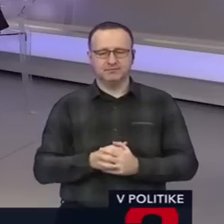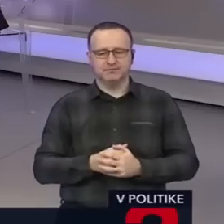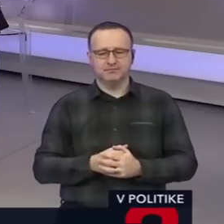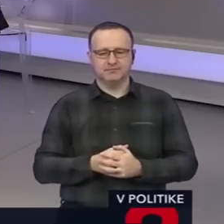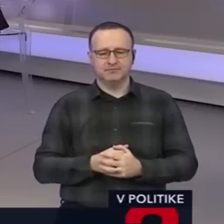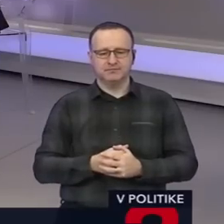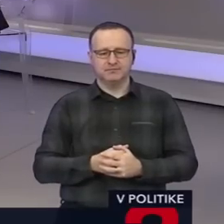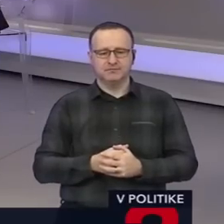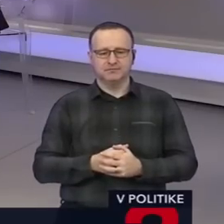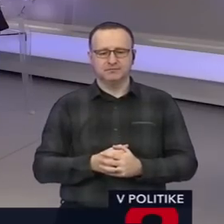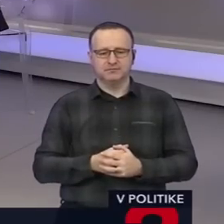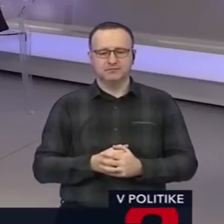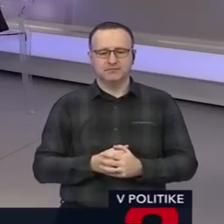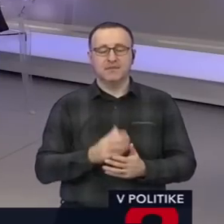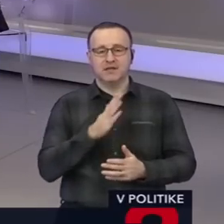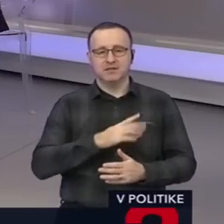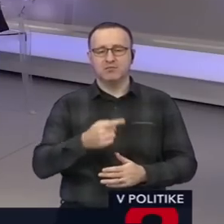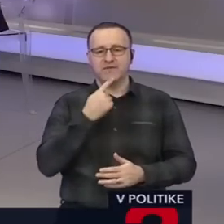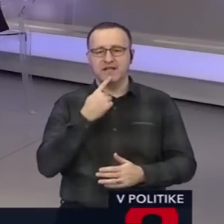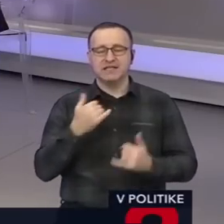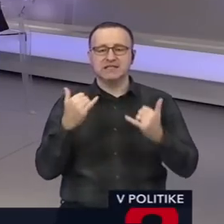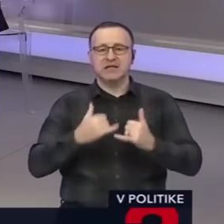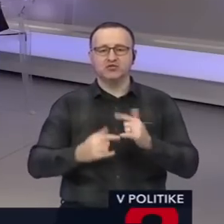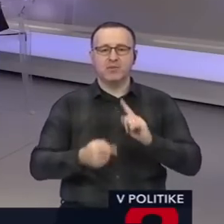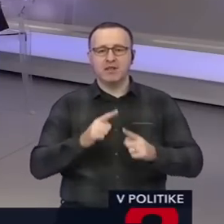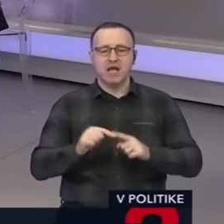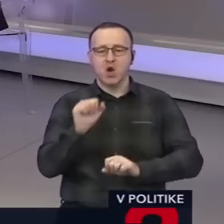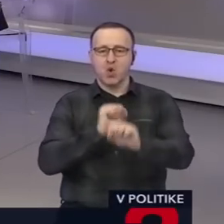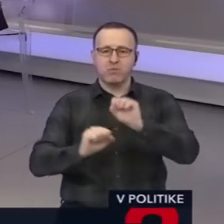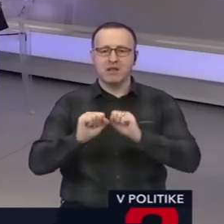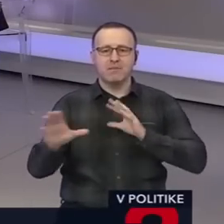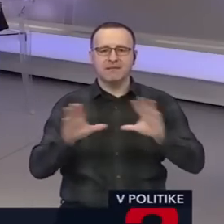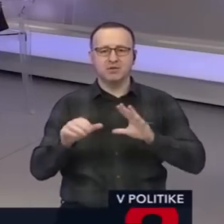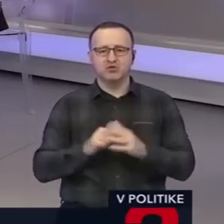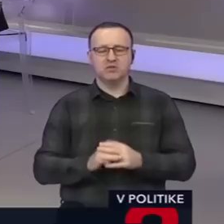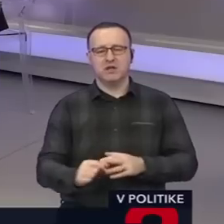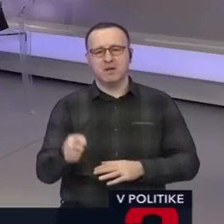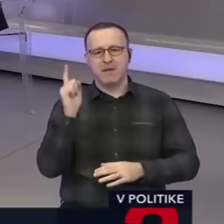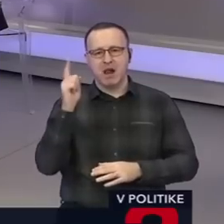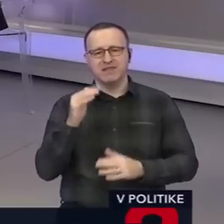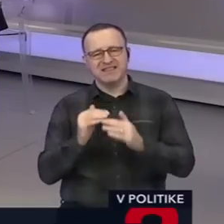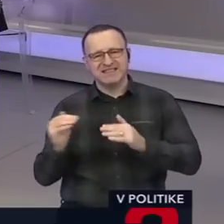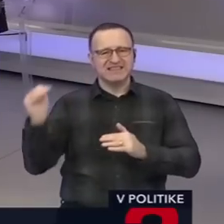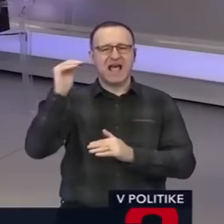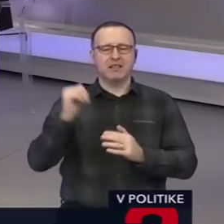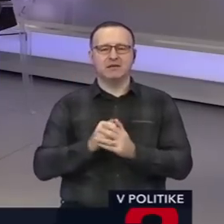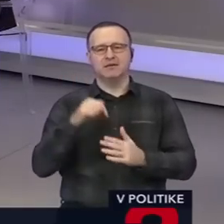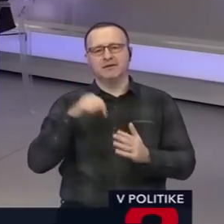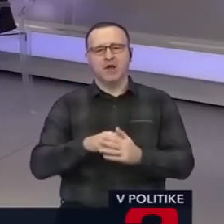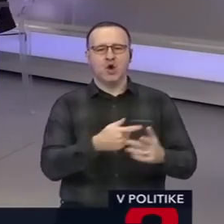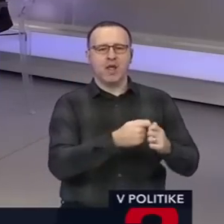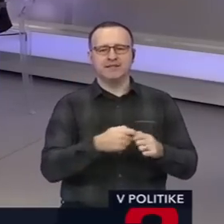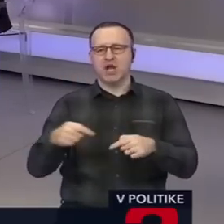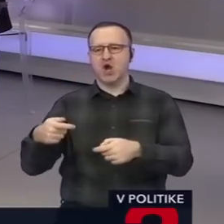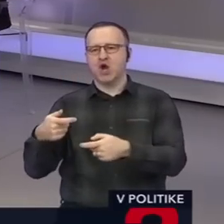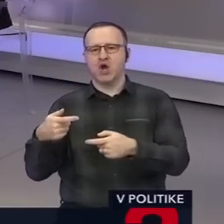chcem povedať, že áno, tá zahraničná politika, obrana, bezpečnosť by mala byť súčasťou celospoločenského. By mala byť asi nad tým politickým bojom áno.